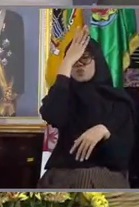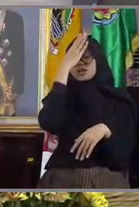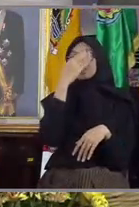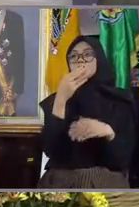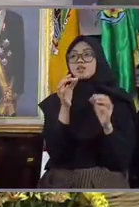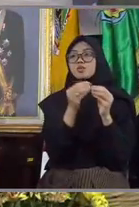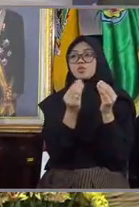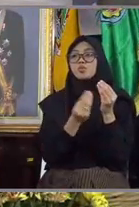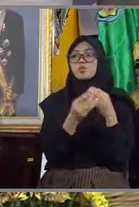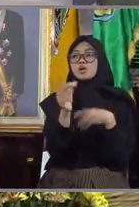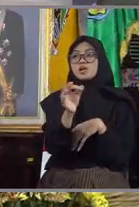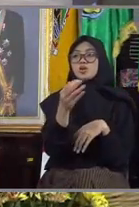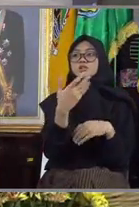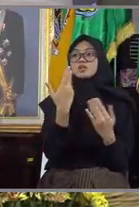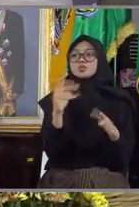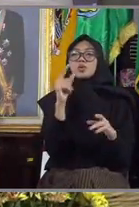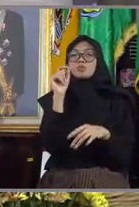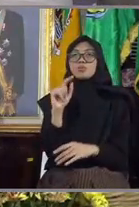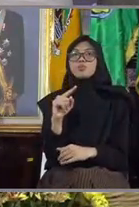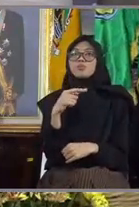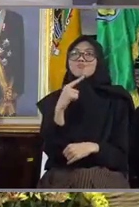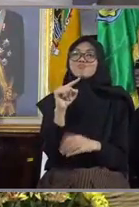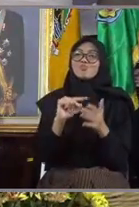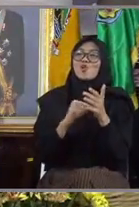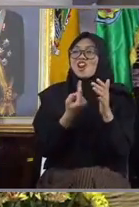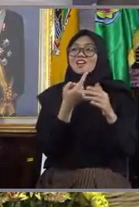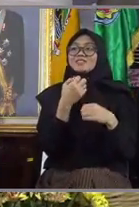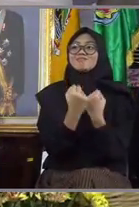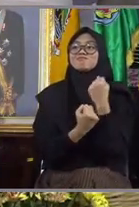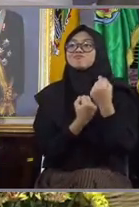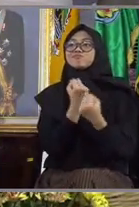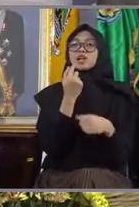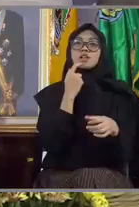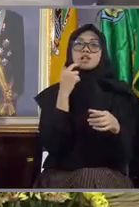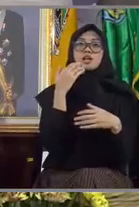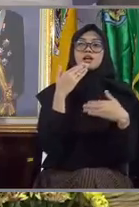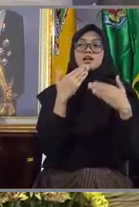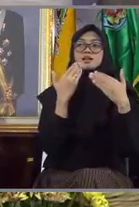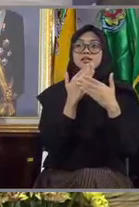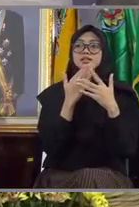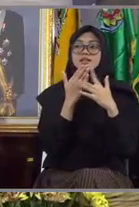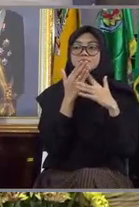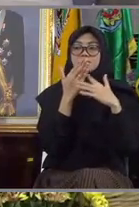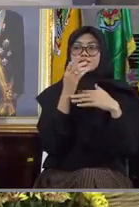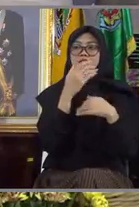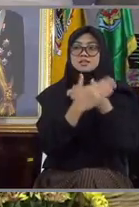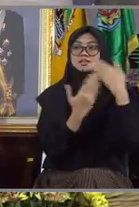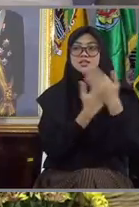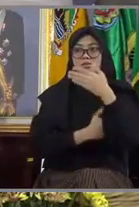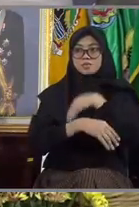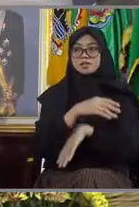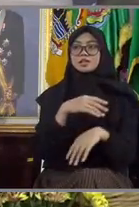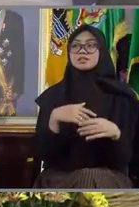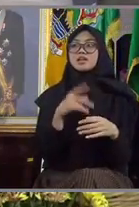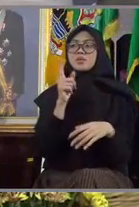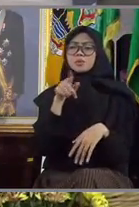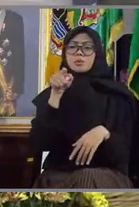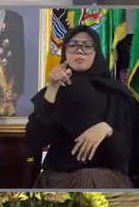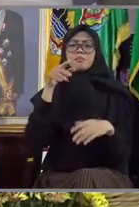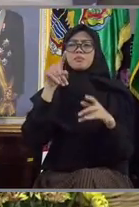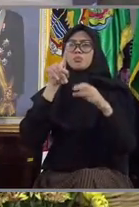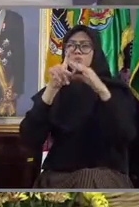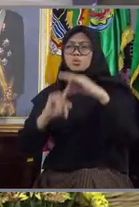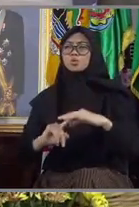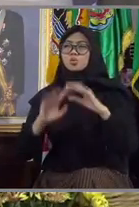Panjenengan juga sudah memulai di beberapa tempat, tapi kita akan mendengarkan, kita sudah mendengarkan hari ini betapa kebutuhan mereka cukup tinggi soal